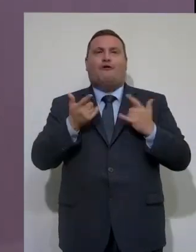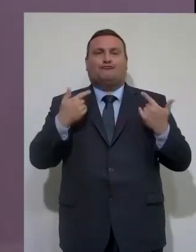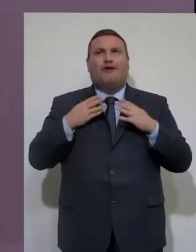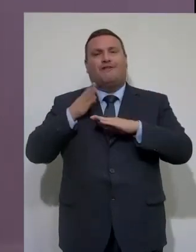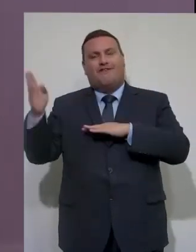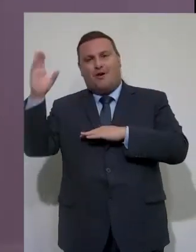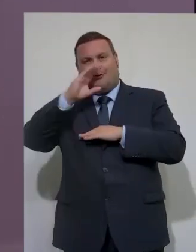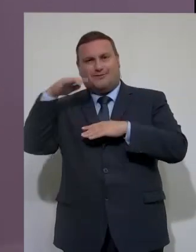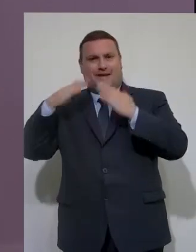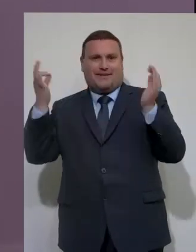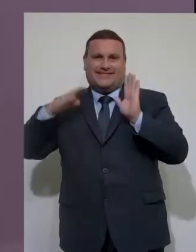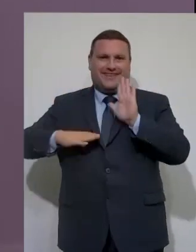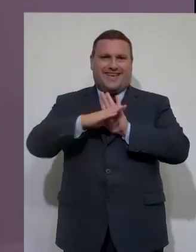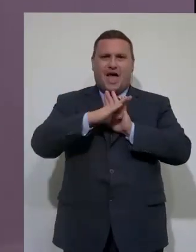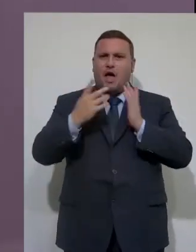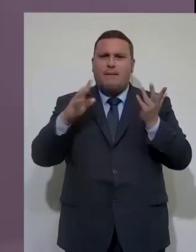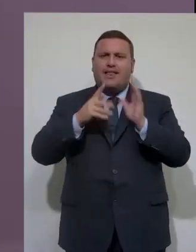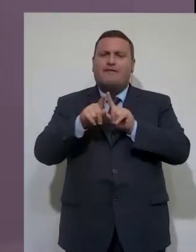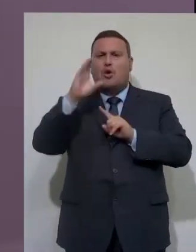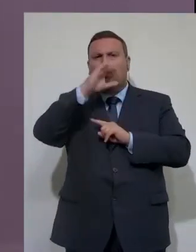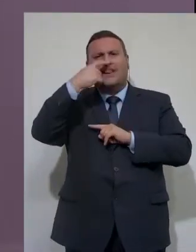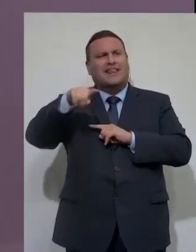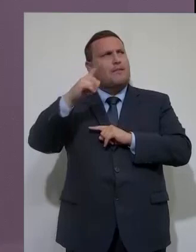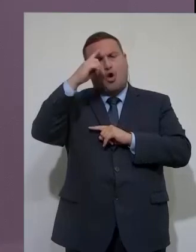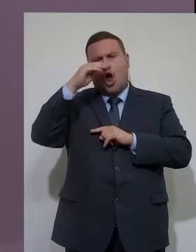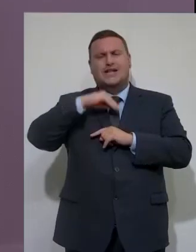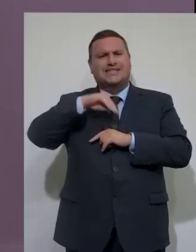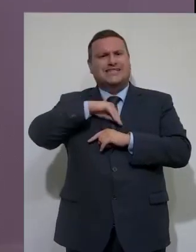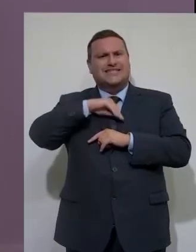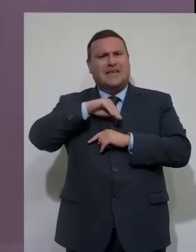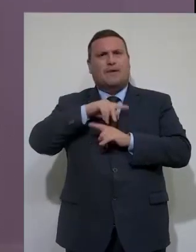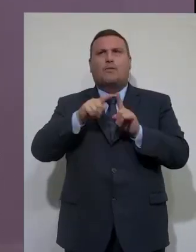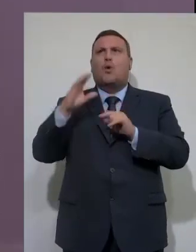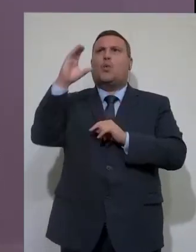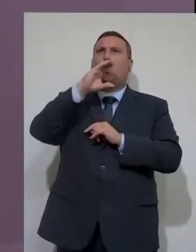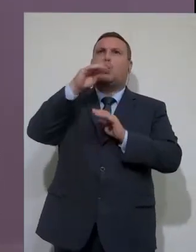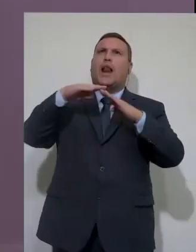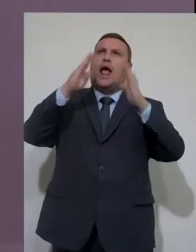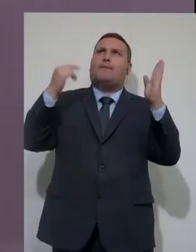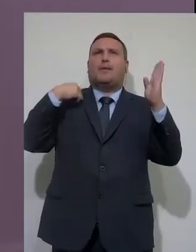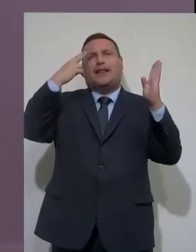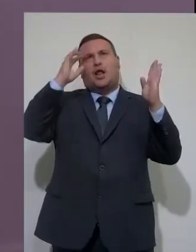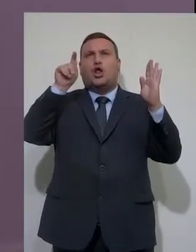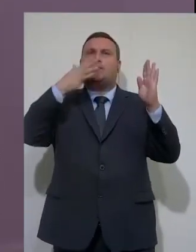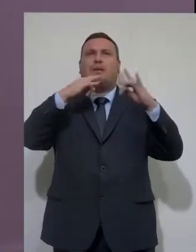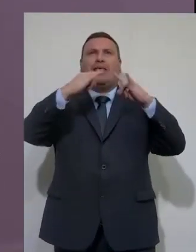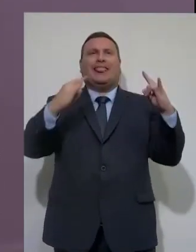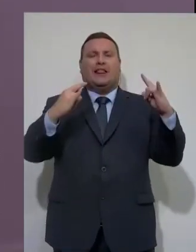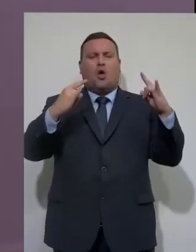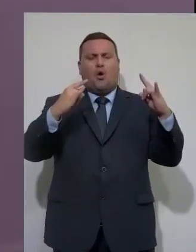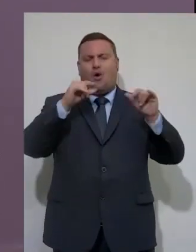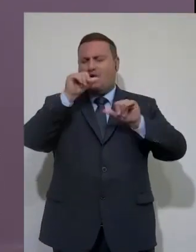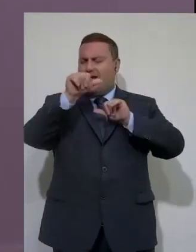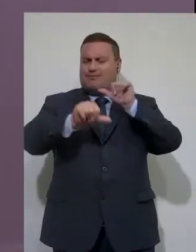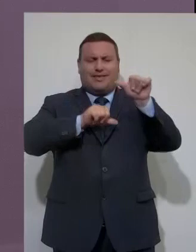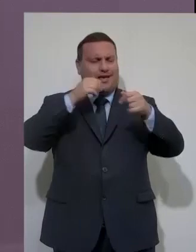turismo consapevole. Non è più il turismo open air di fantoziana memoria, no? Tenda, picchetto e bagno comune, è un turismo